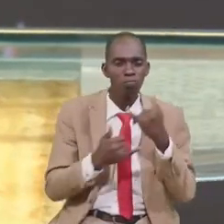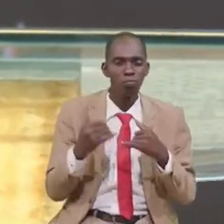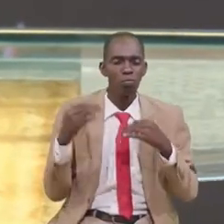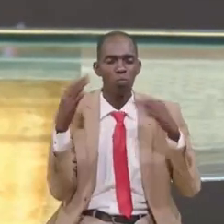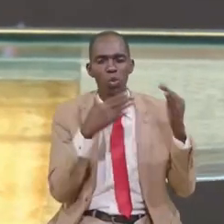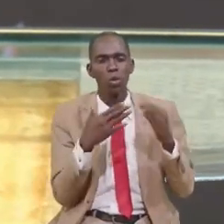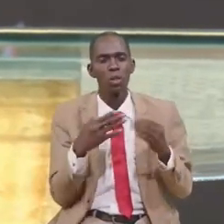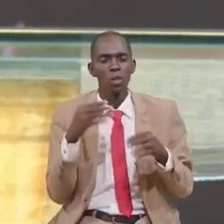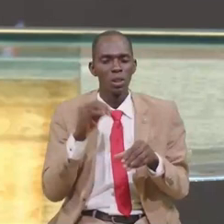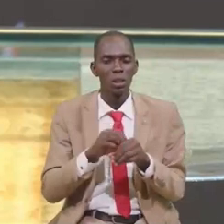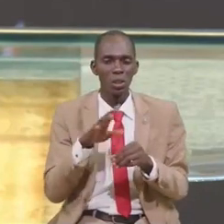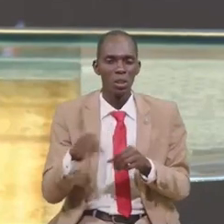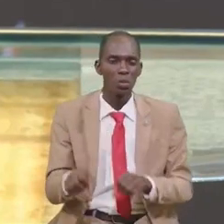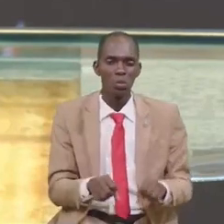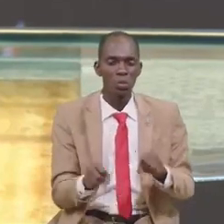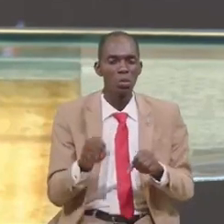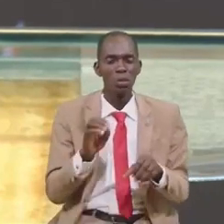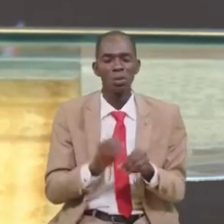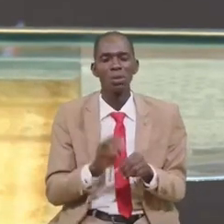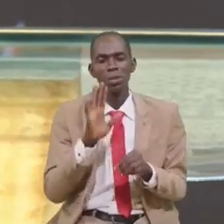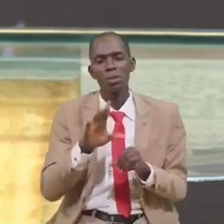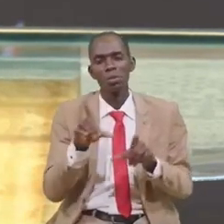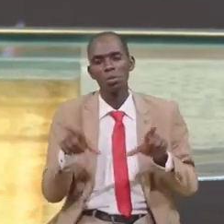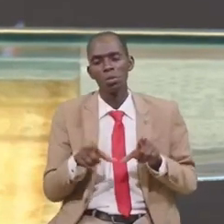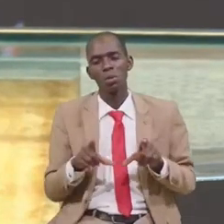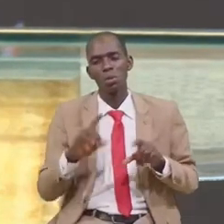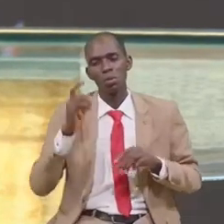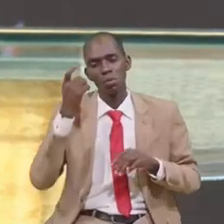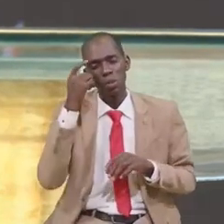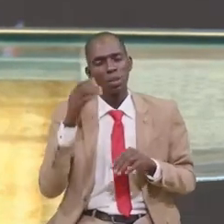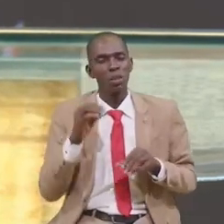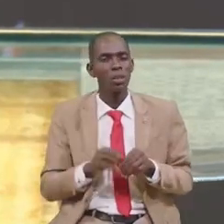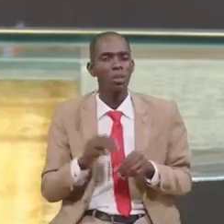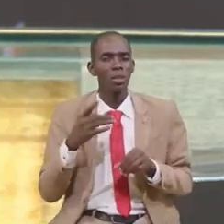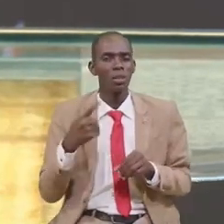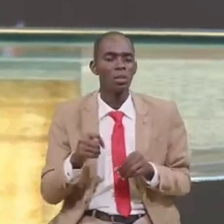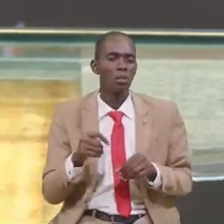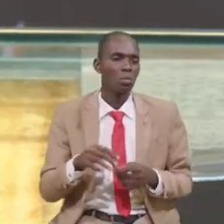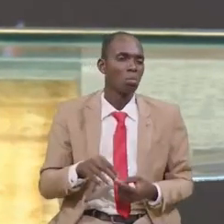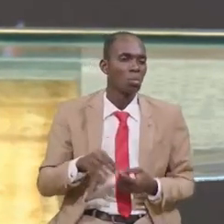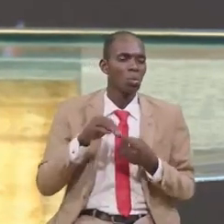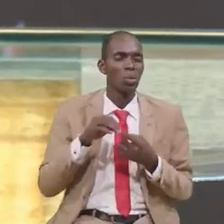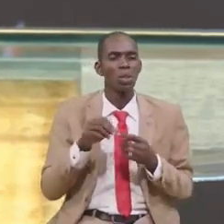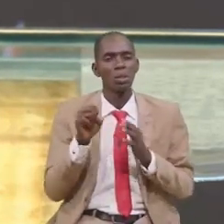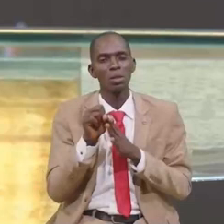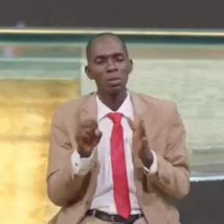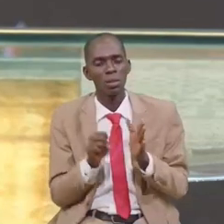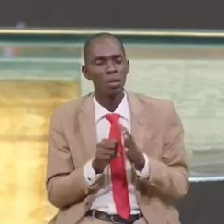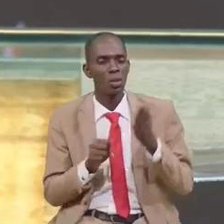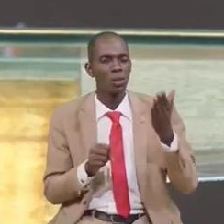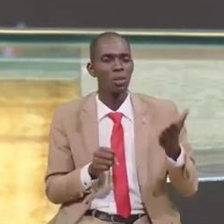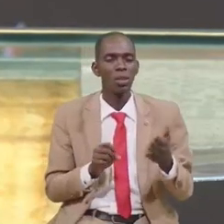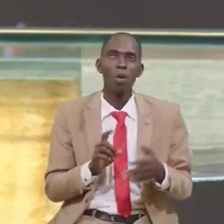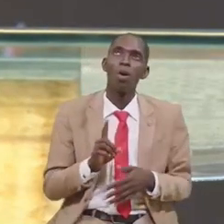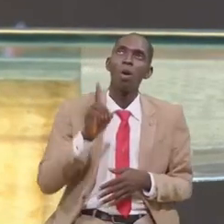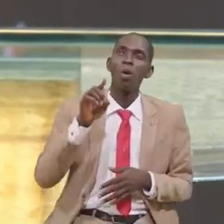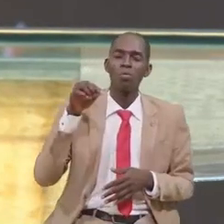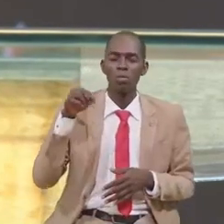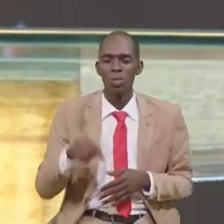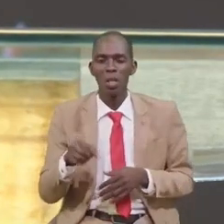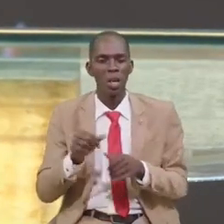dans les villes, dans les mairies, dans les états, dans les préfectures, dans les lieux,